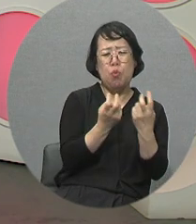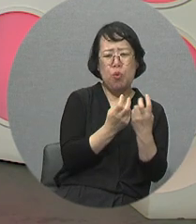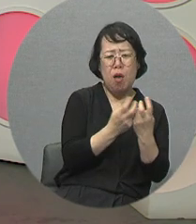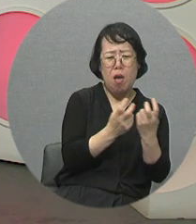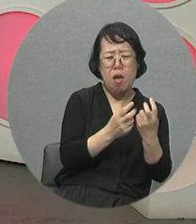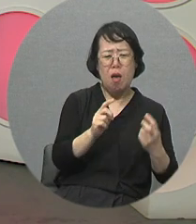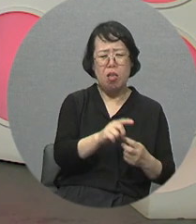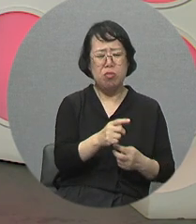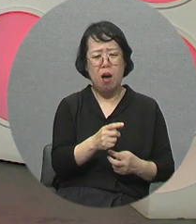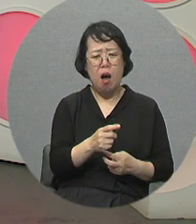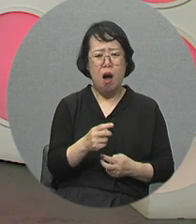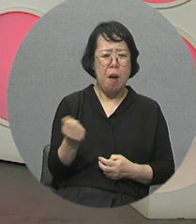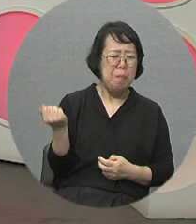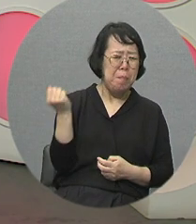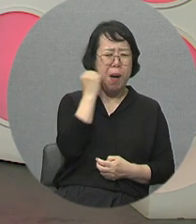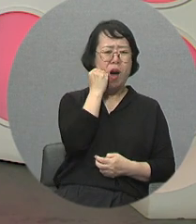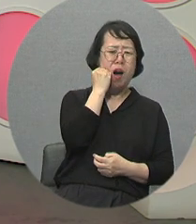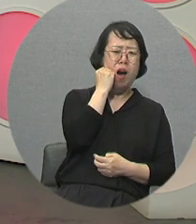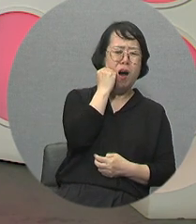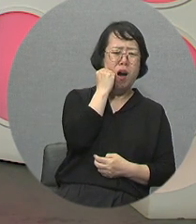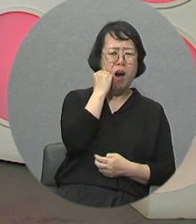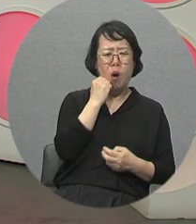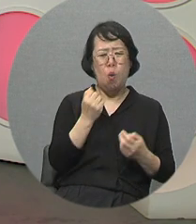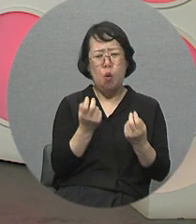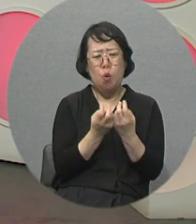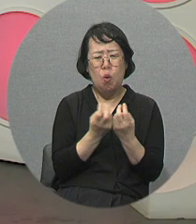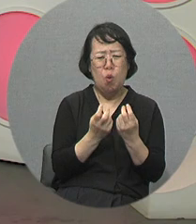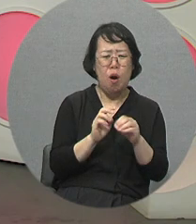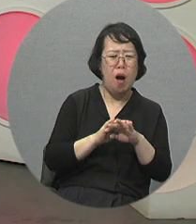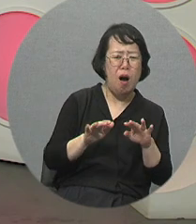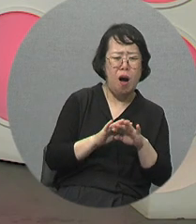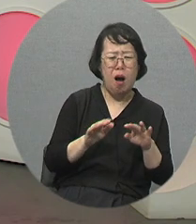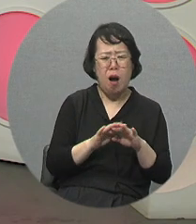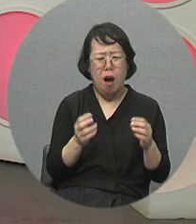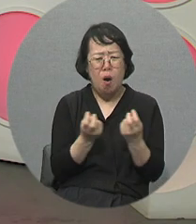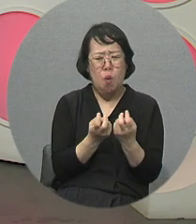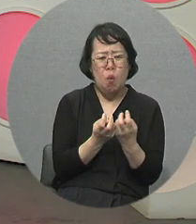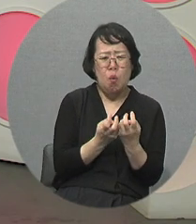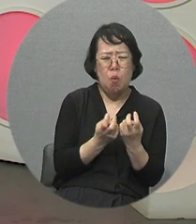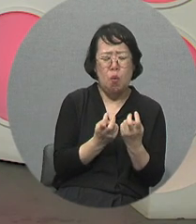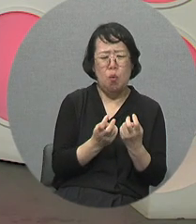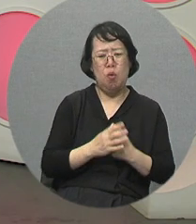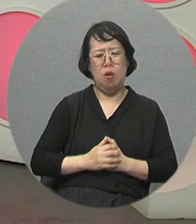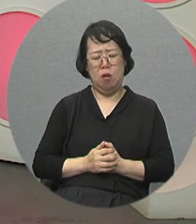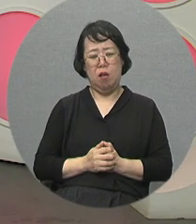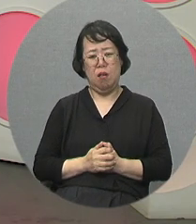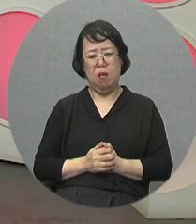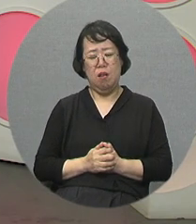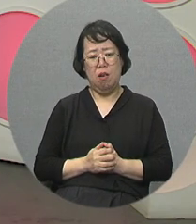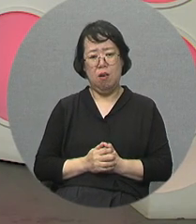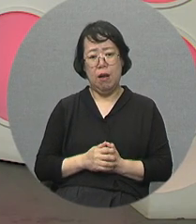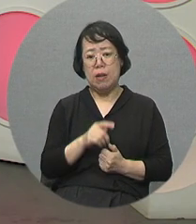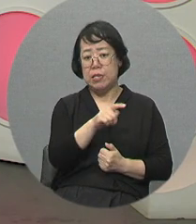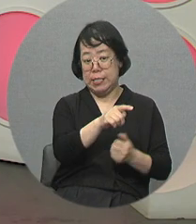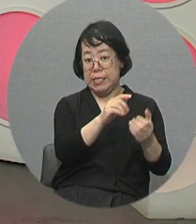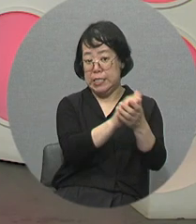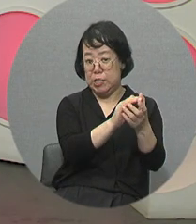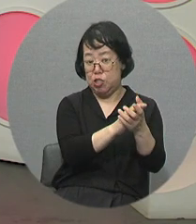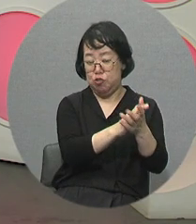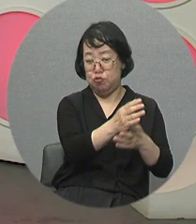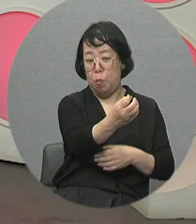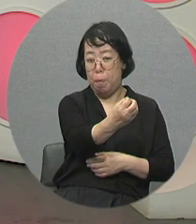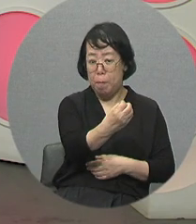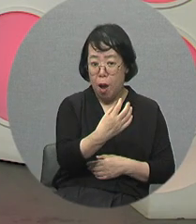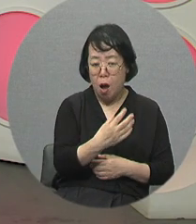어떡해. 배신당했어. 이렇게 의논을 했고요.